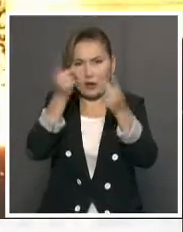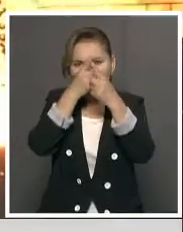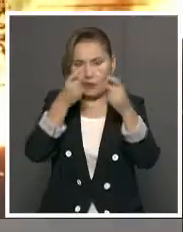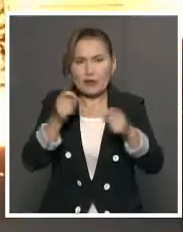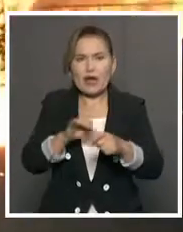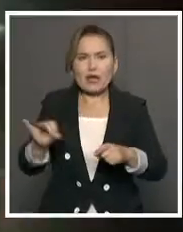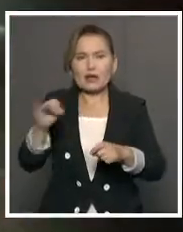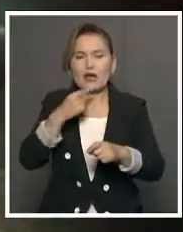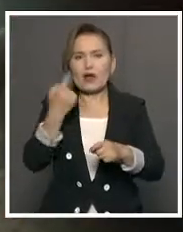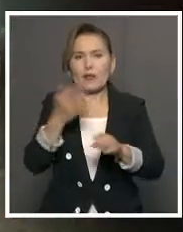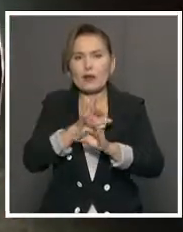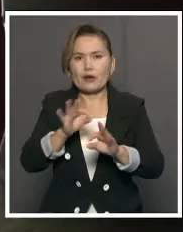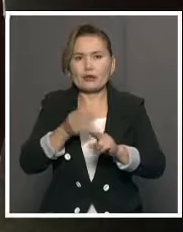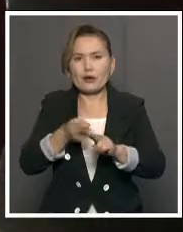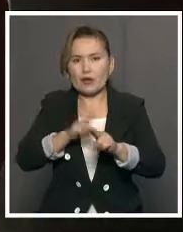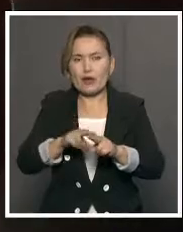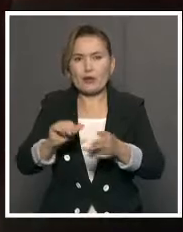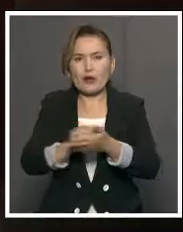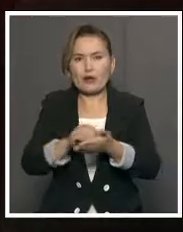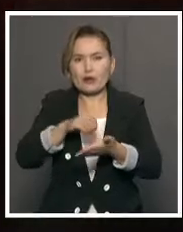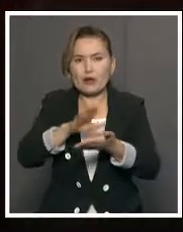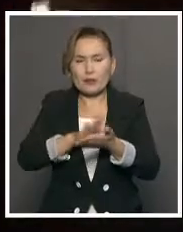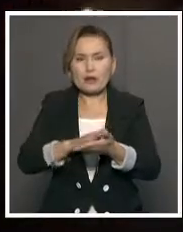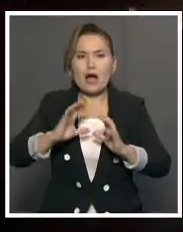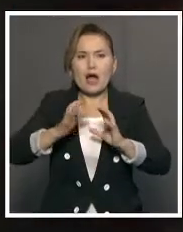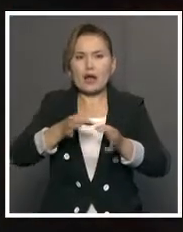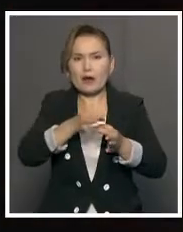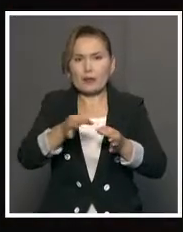жасады. 42 беттен тұратын құжатта әлемнің түрлі